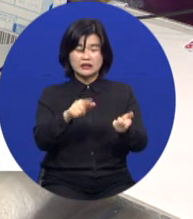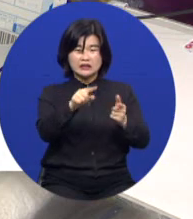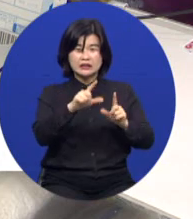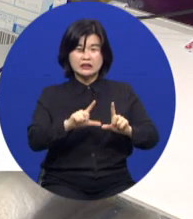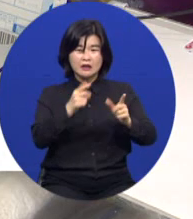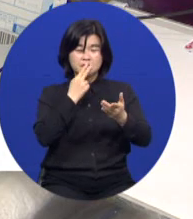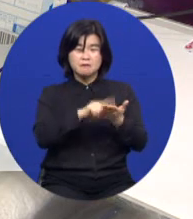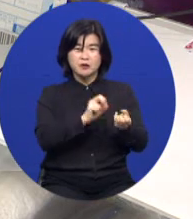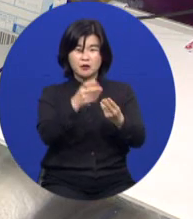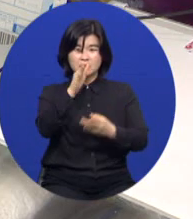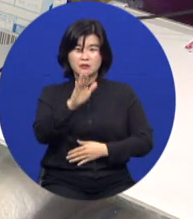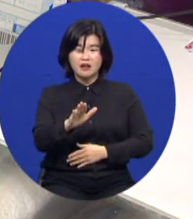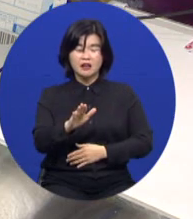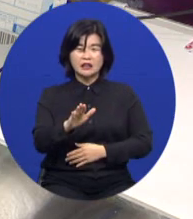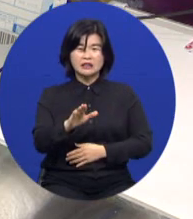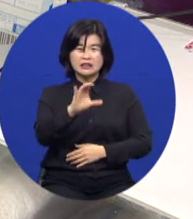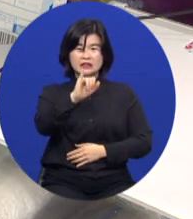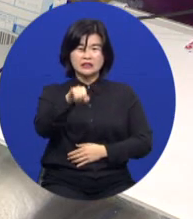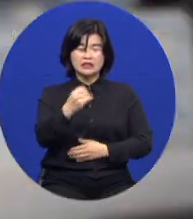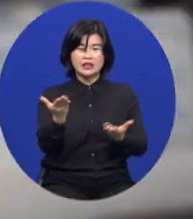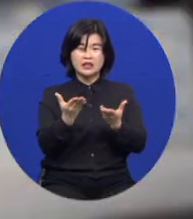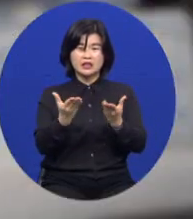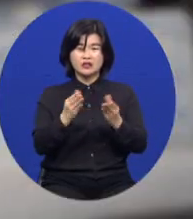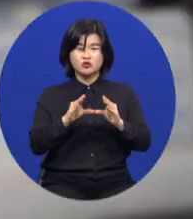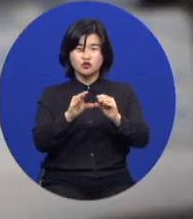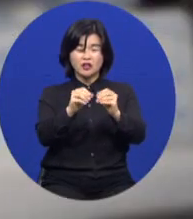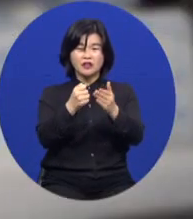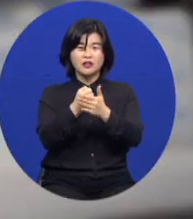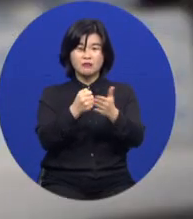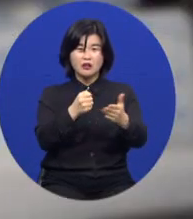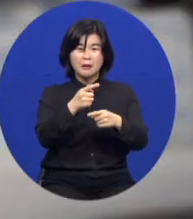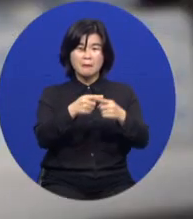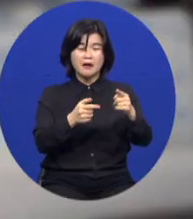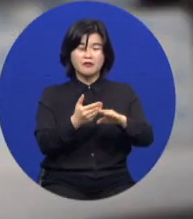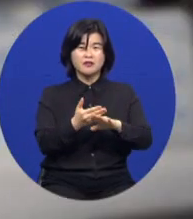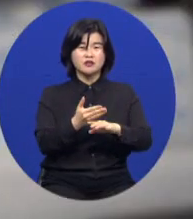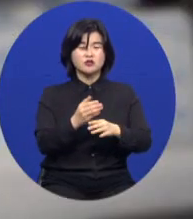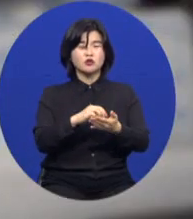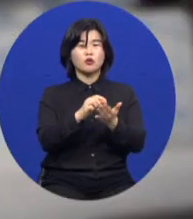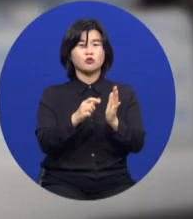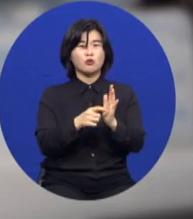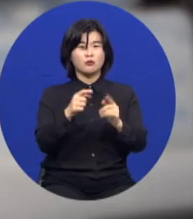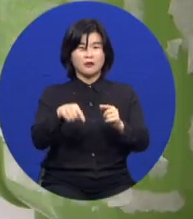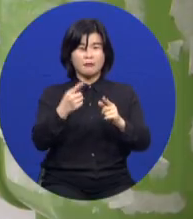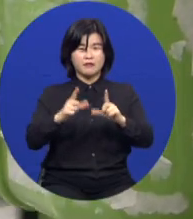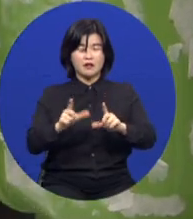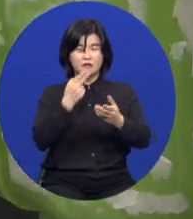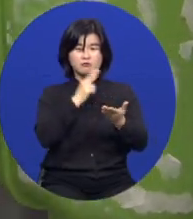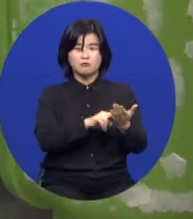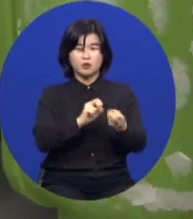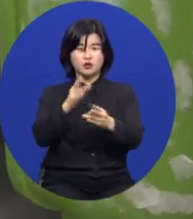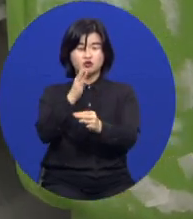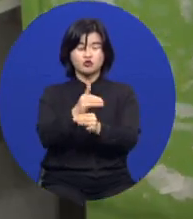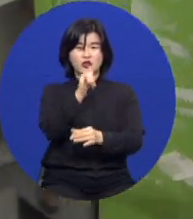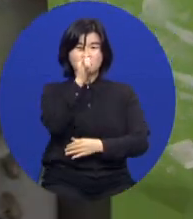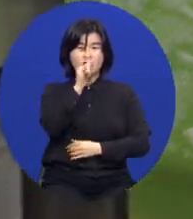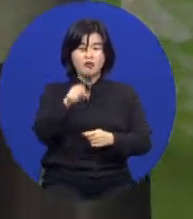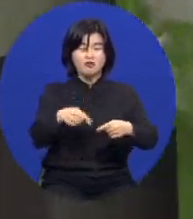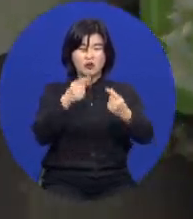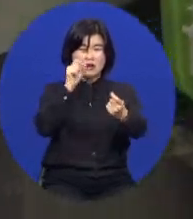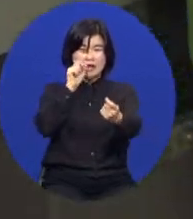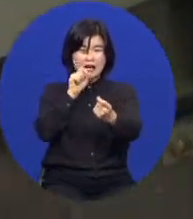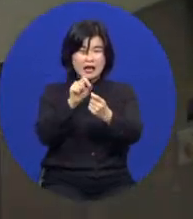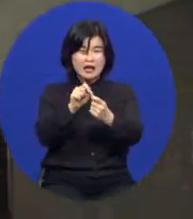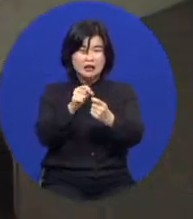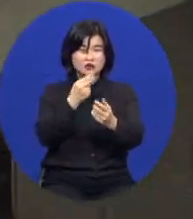배송해 왔지만 최근 CJ대한통운 파업의 여파로 절반가량은 다음 날에 보내고 있습니다. 설 연휴를